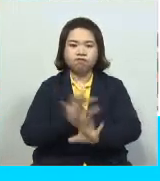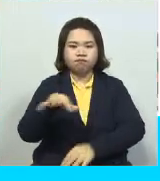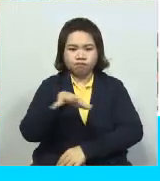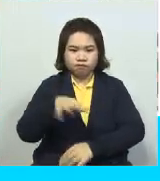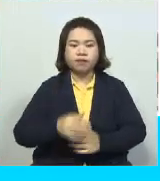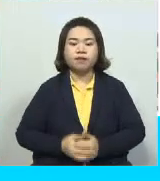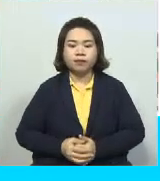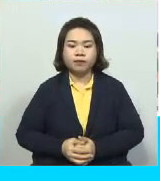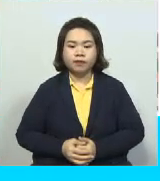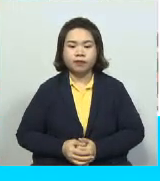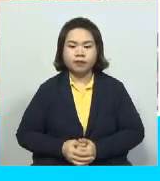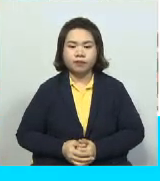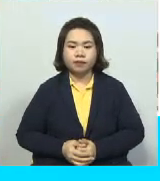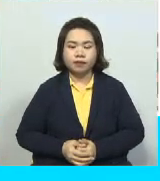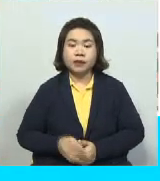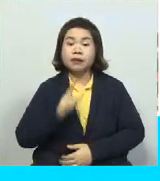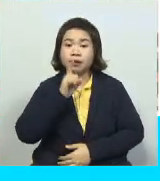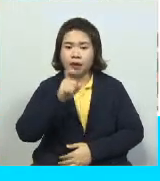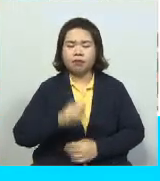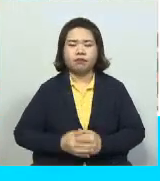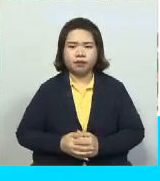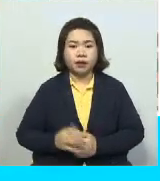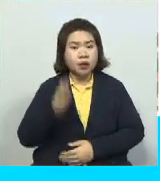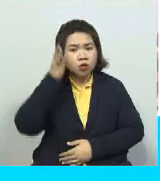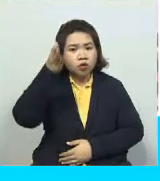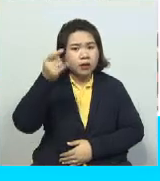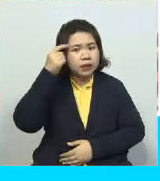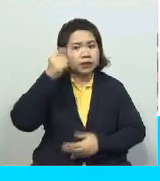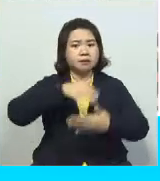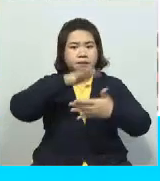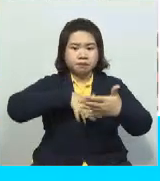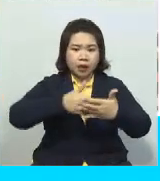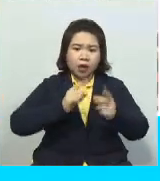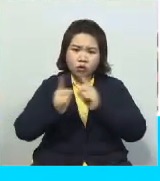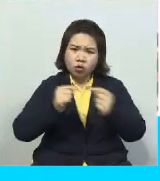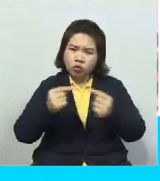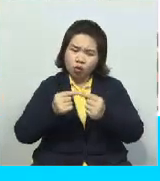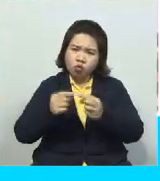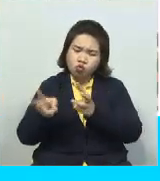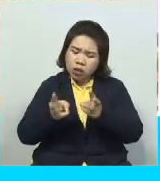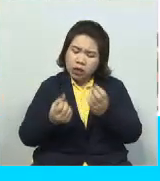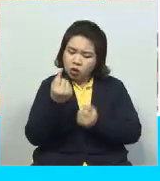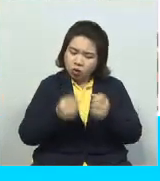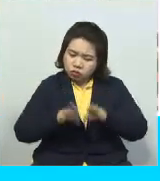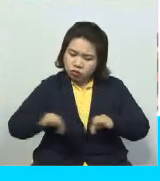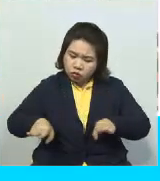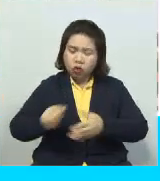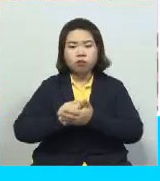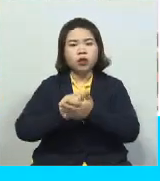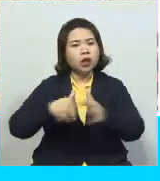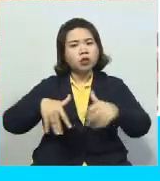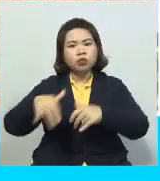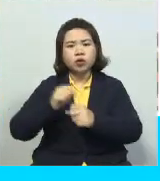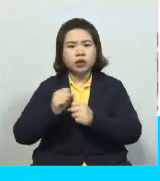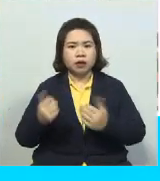ครับ ค่ะอย่างนี้ต่อไปเราจะต้องมีการวางแผนหรือว่าพูดคุยเรื่องพื้นที่จอดรถหรือว่าอำนวยความสะดวกให้กับประชาชน